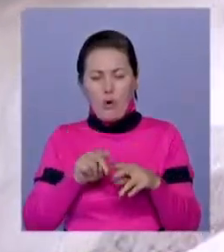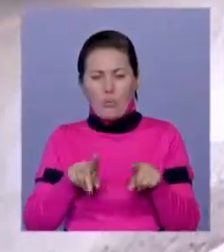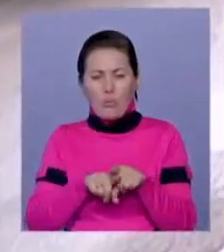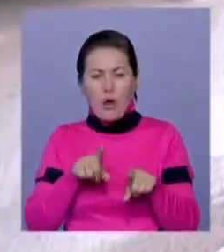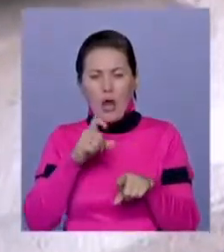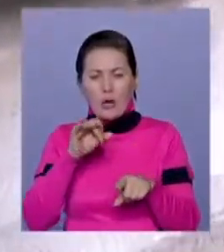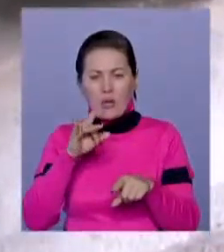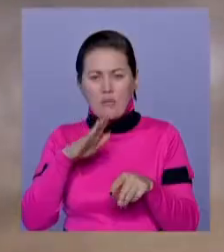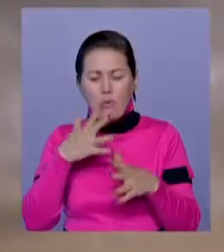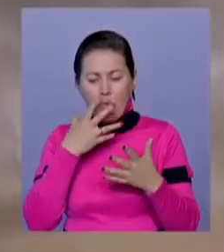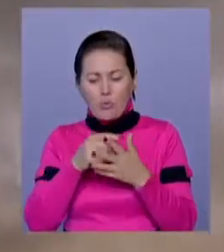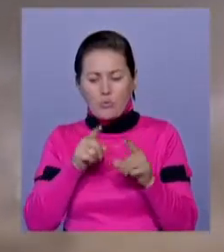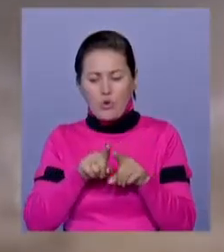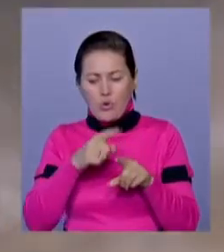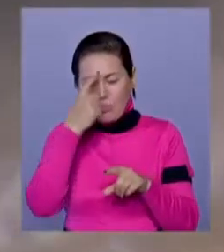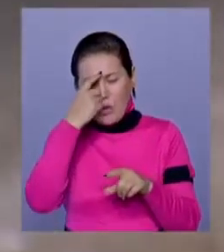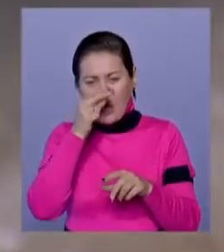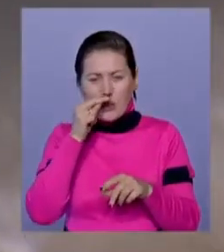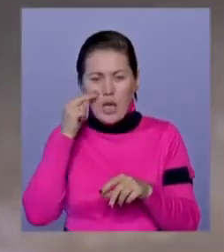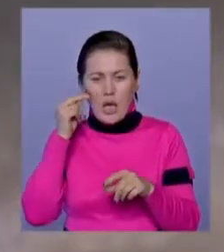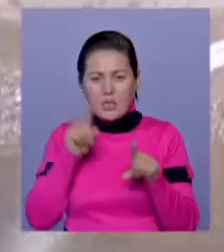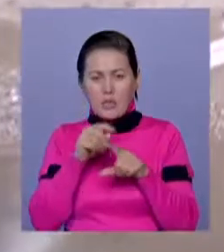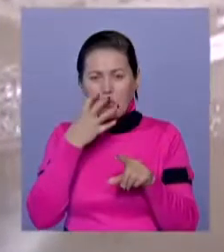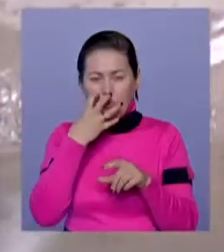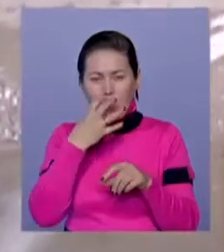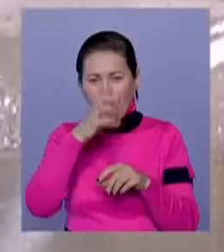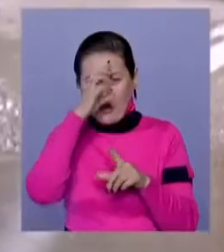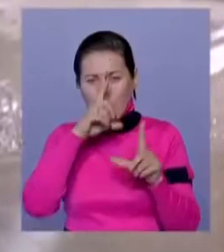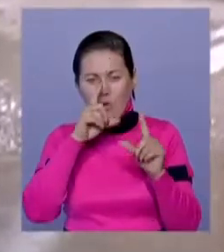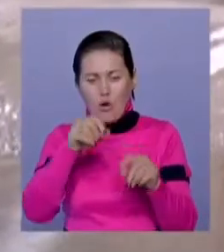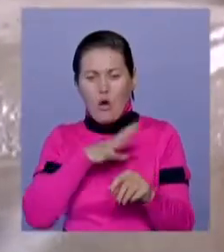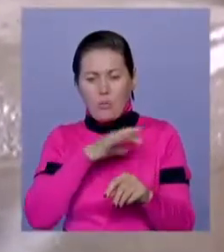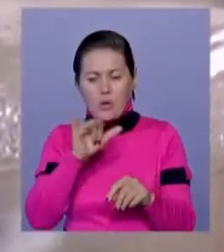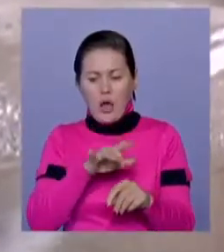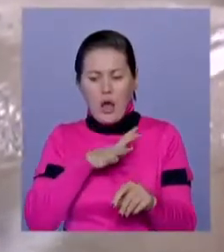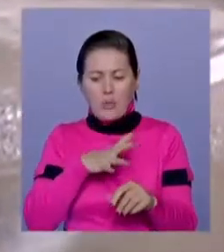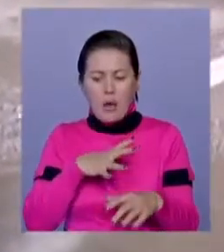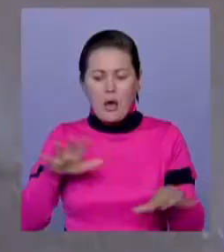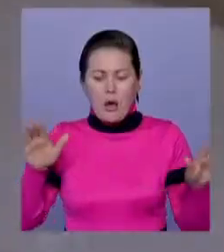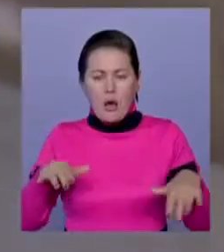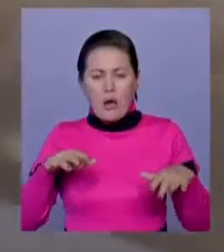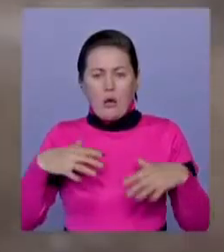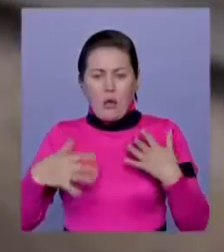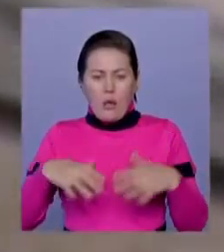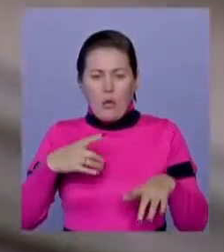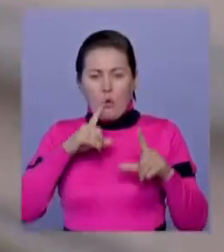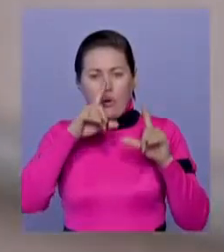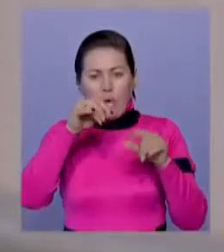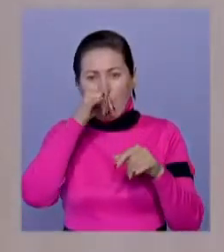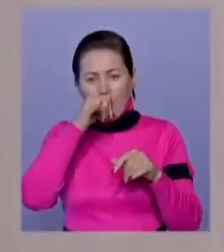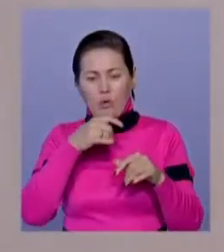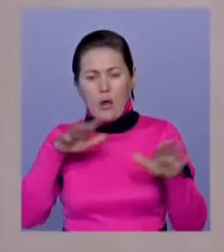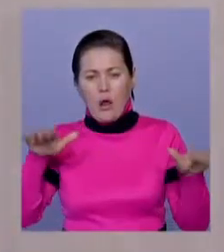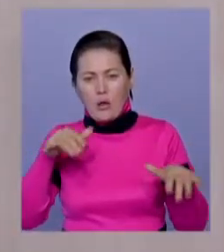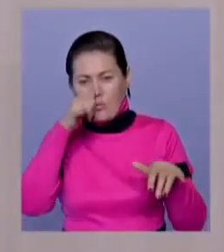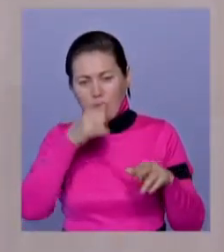Халиф өзінің үйірімен бірге Үндістан немесе Қытай сынды жылы жақтағы елдерге бет алған. Алайда қатаймаған қанаты ұзақ сапарға шыдас бермеген.